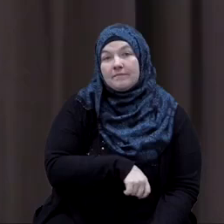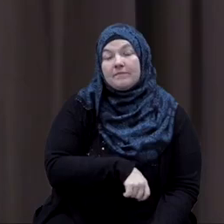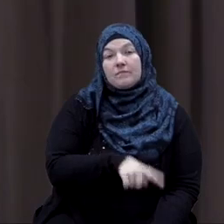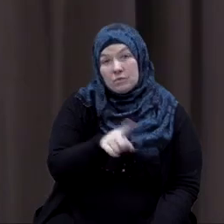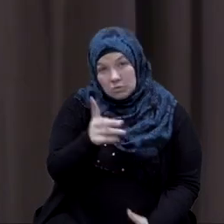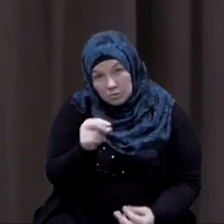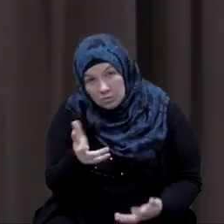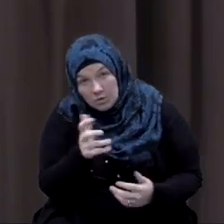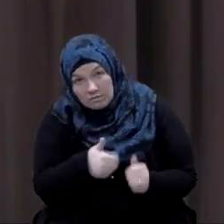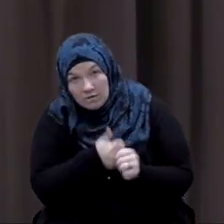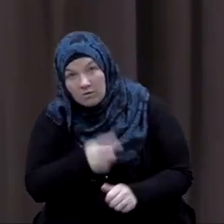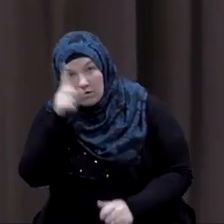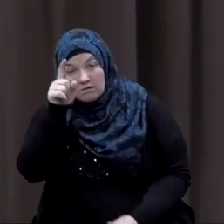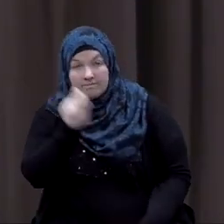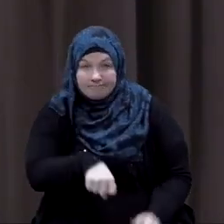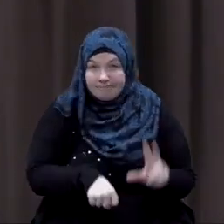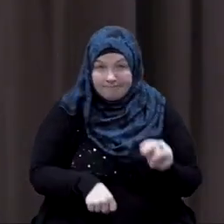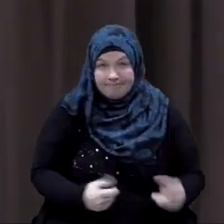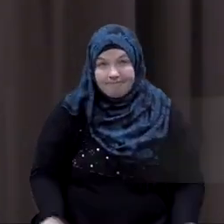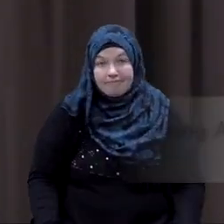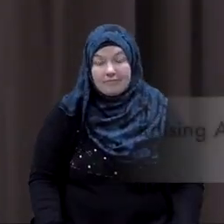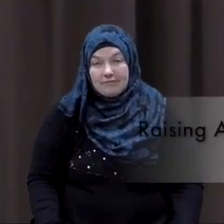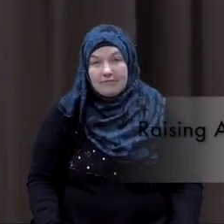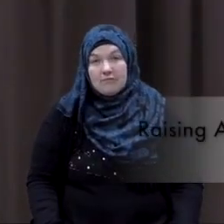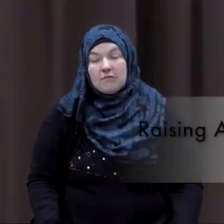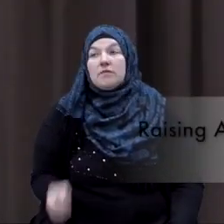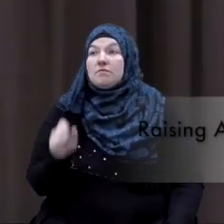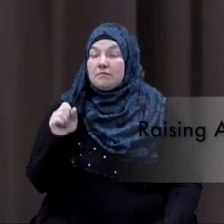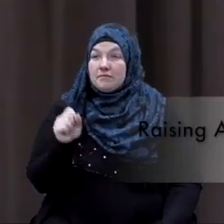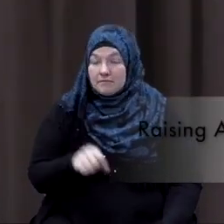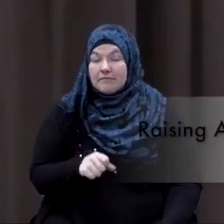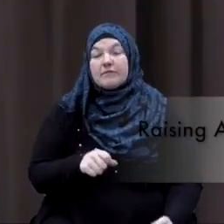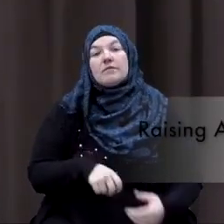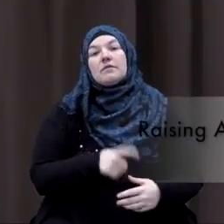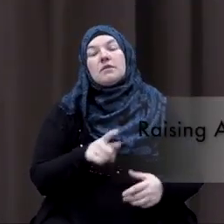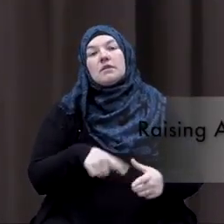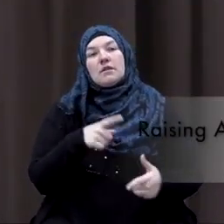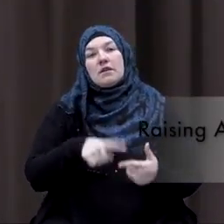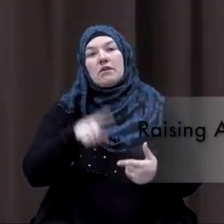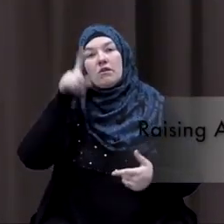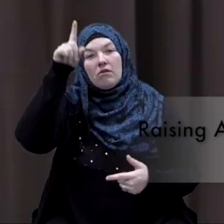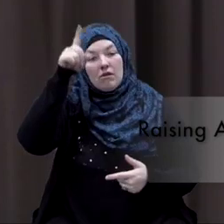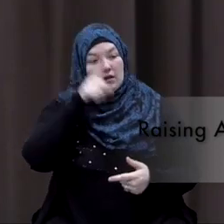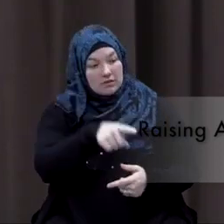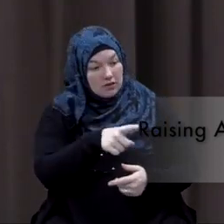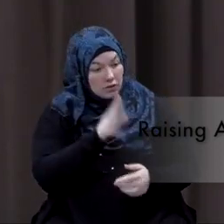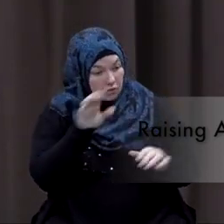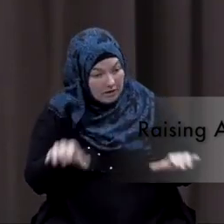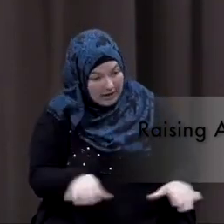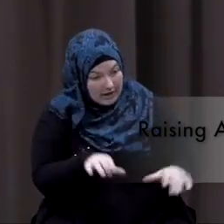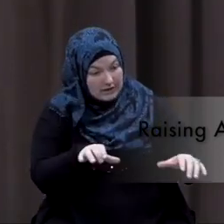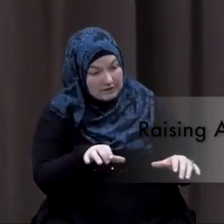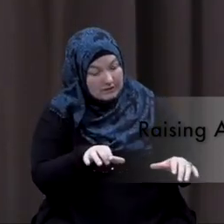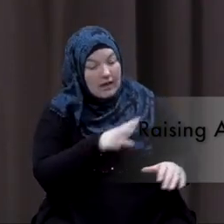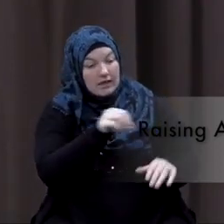فَهَلْ أَنْتُمْ مُسْلِمُونَ. Are you going to act and submit